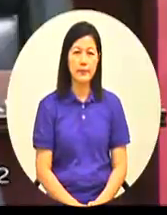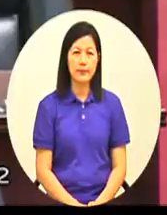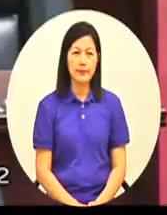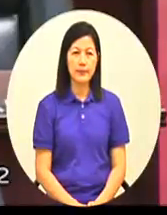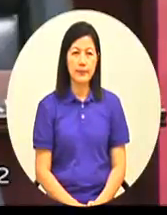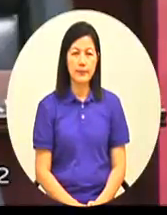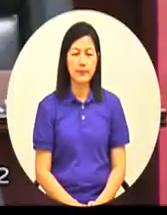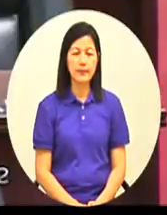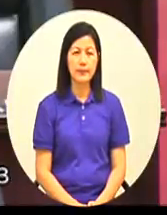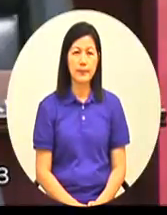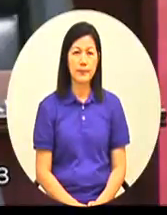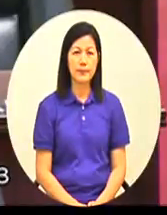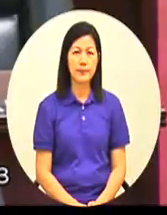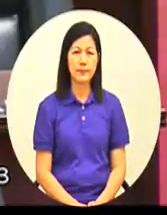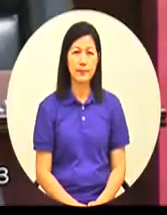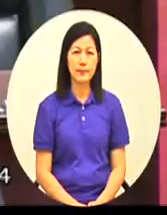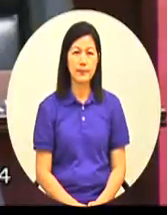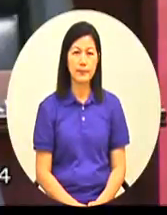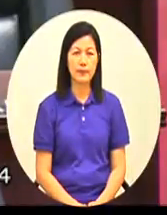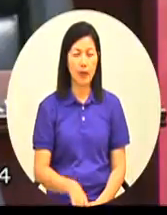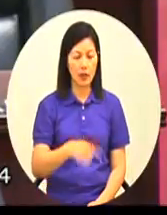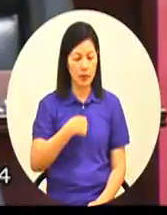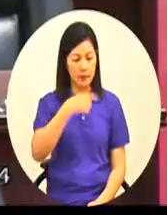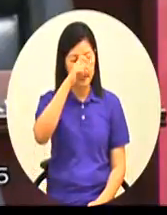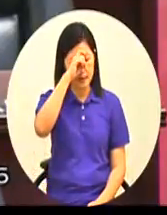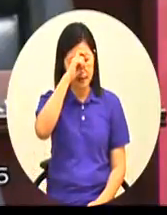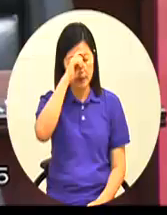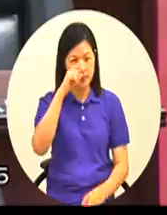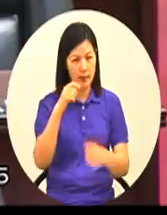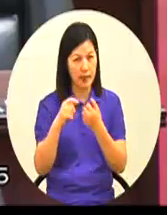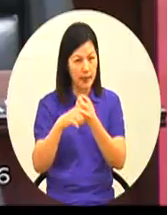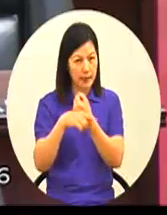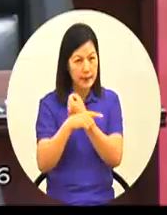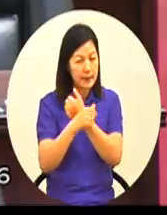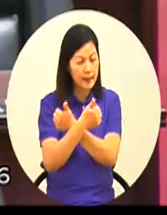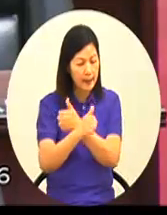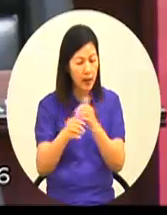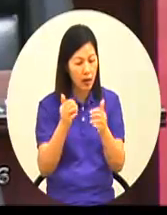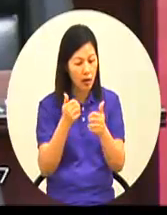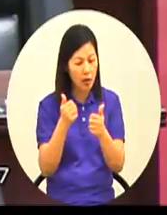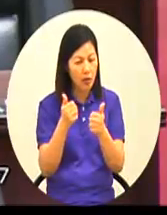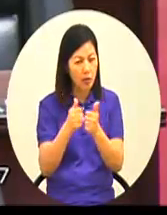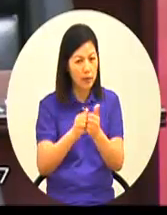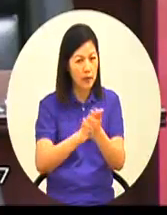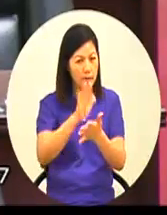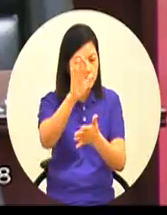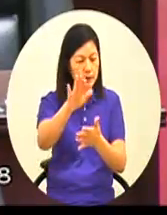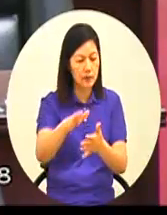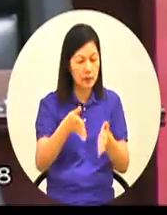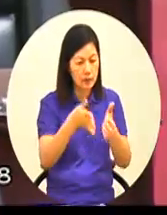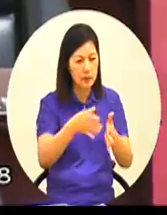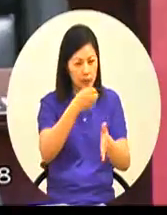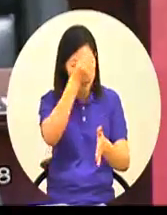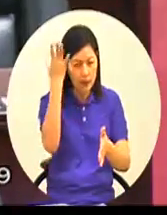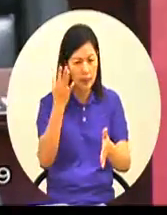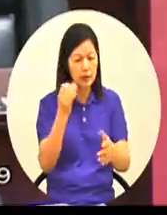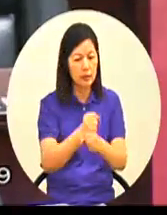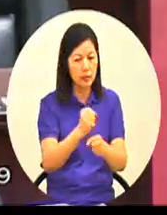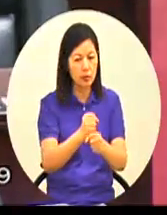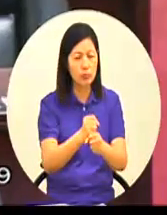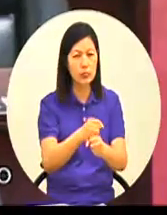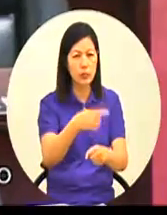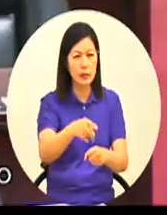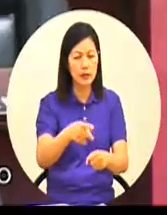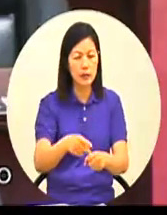好两分钟， 那我很期待我们的研考会是不是未来可以针对包括青年的就业的部分、社